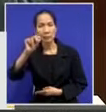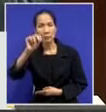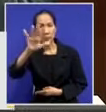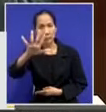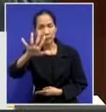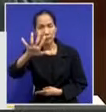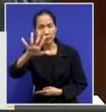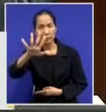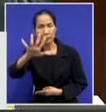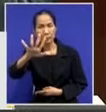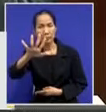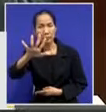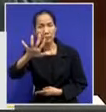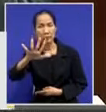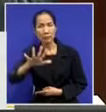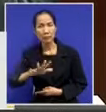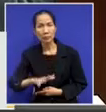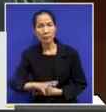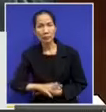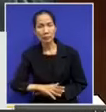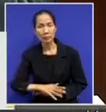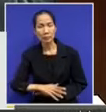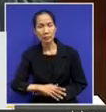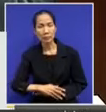635นายสุชาติตันเจริญ